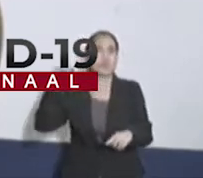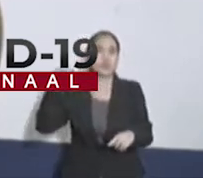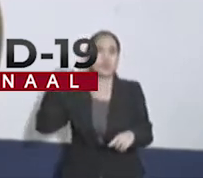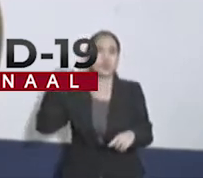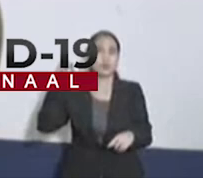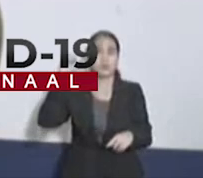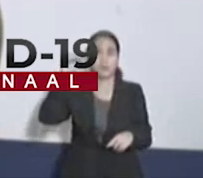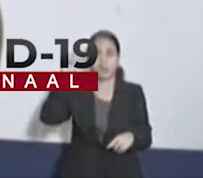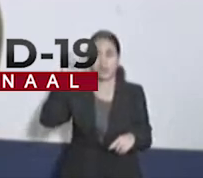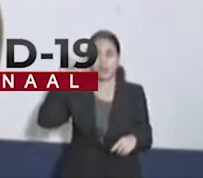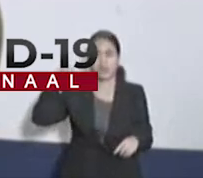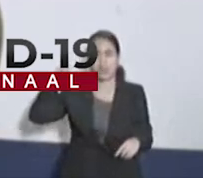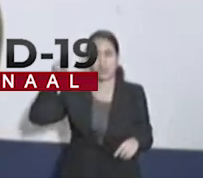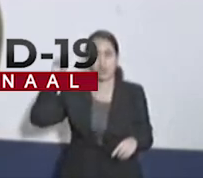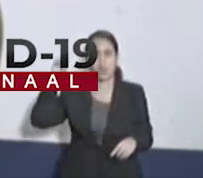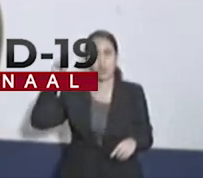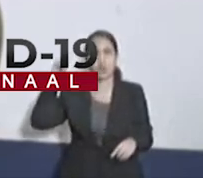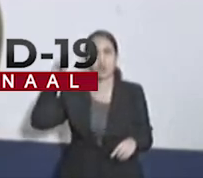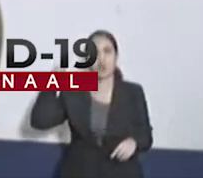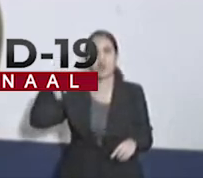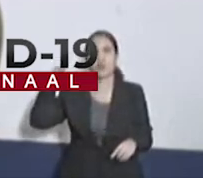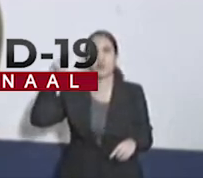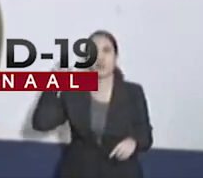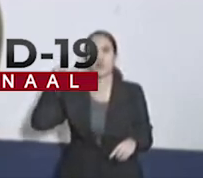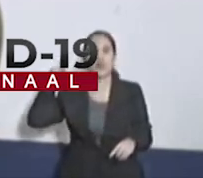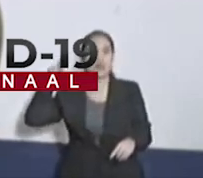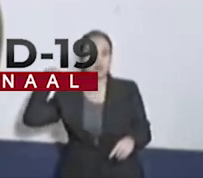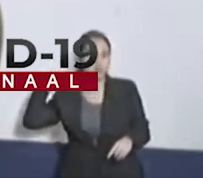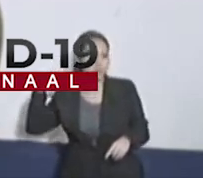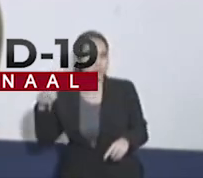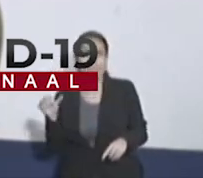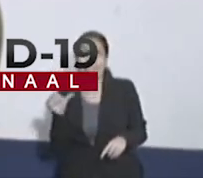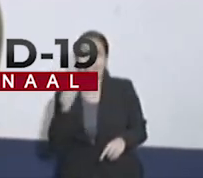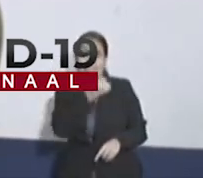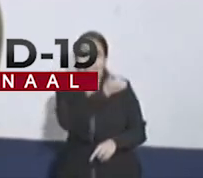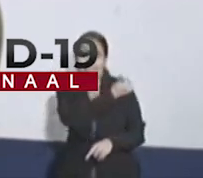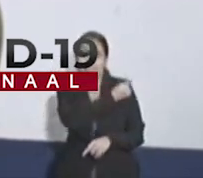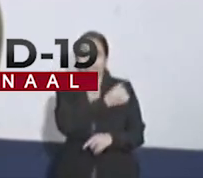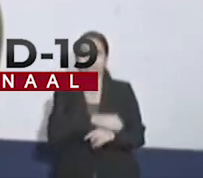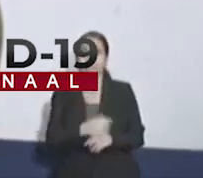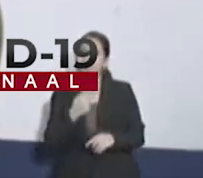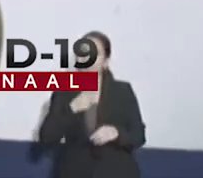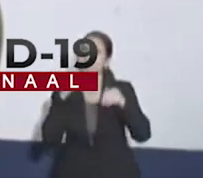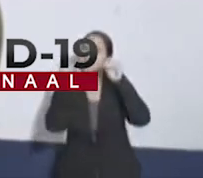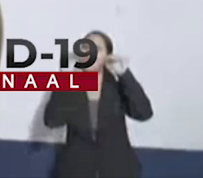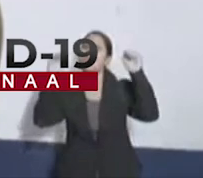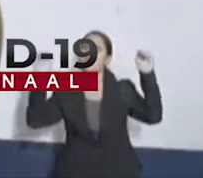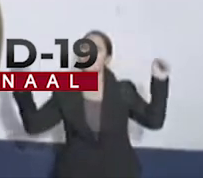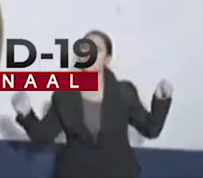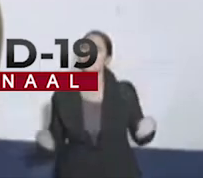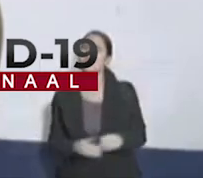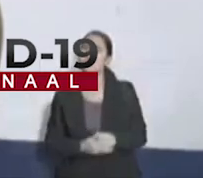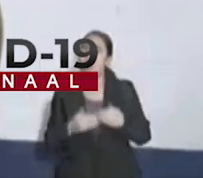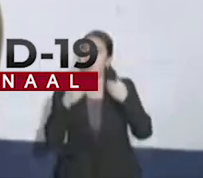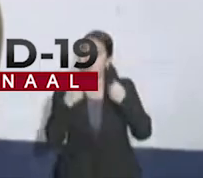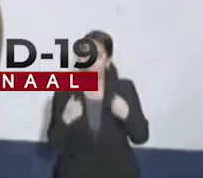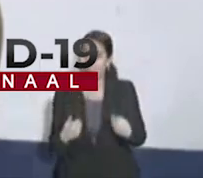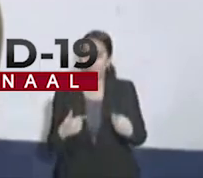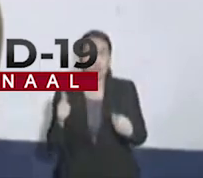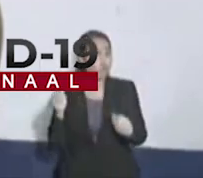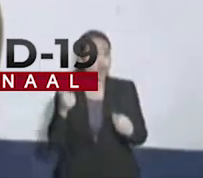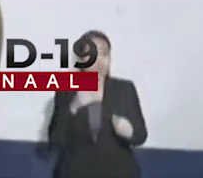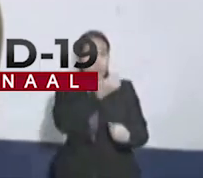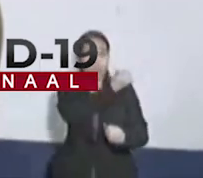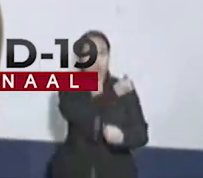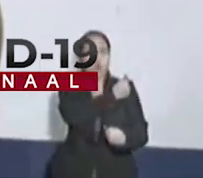beroep op een ieder om daar toch, zeker de niet gevaccineerden, om daar toch goed over na te